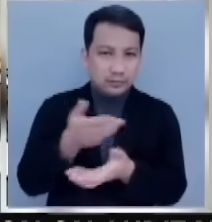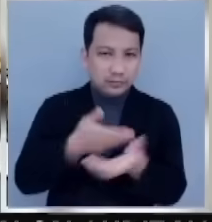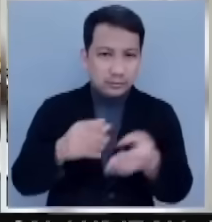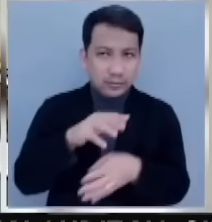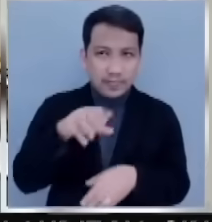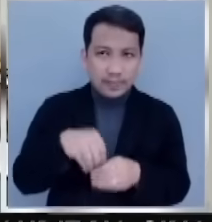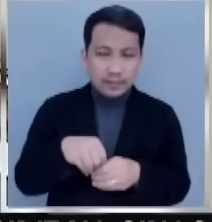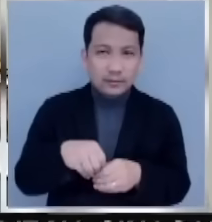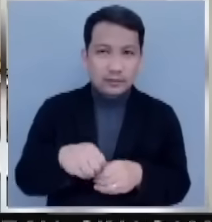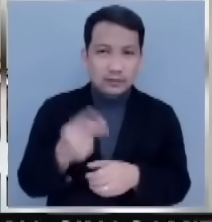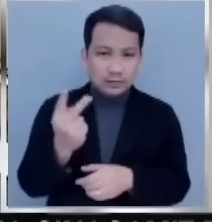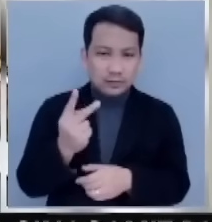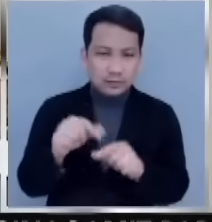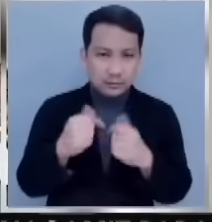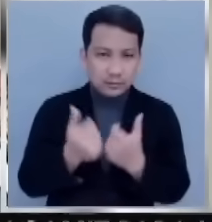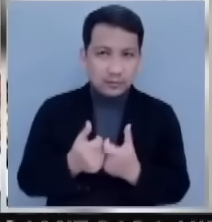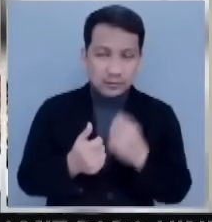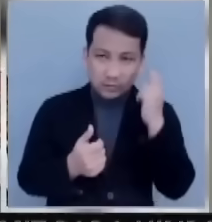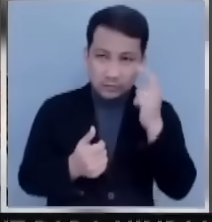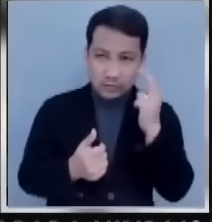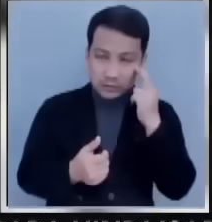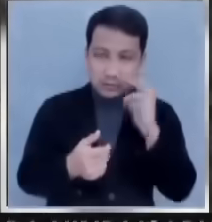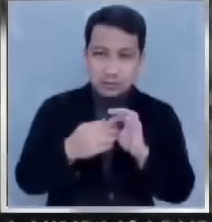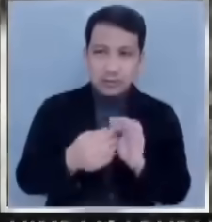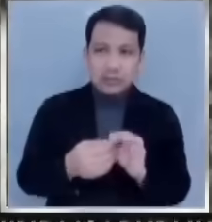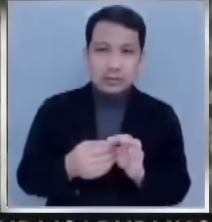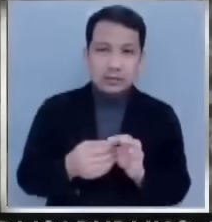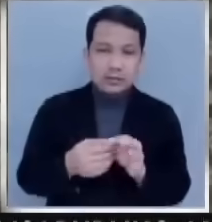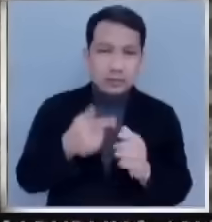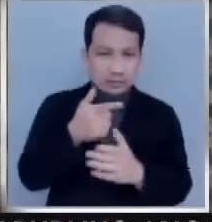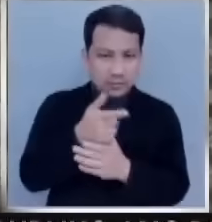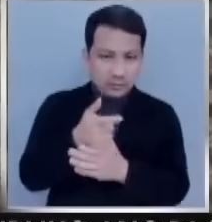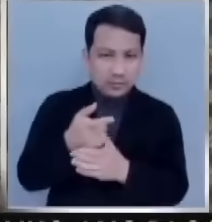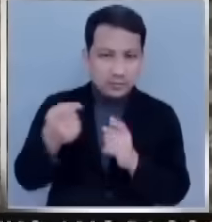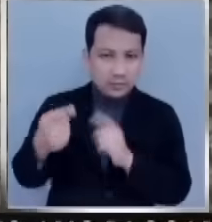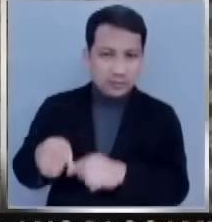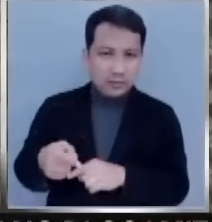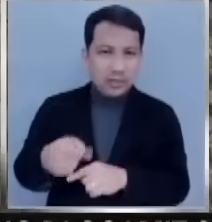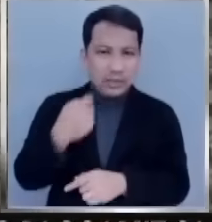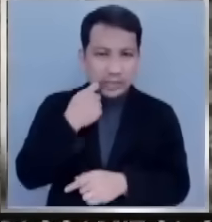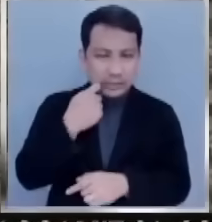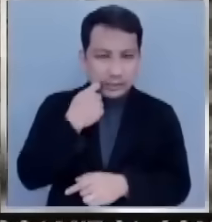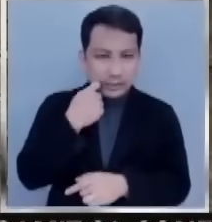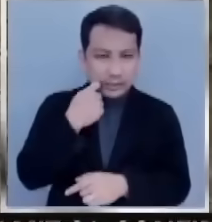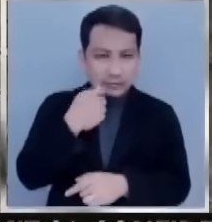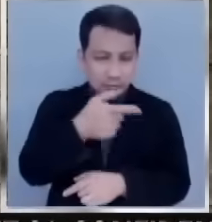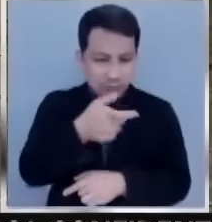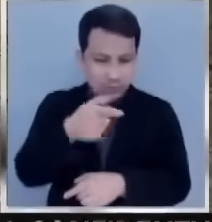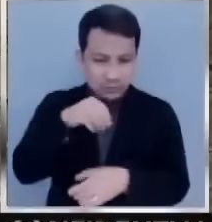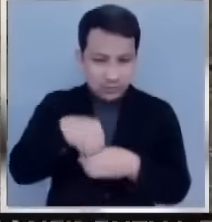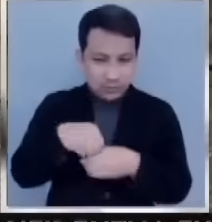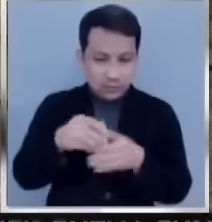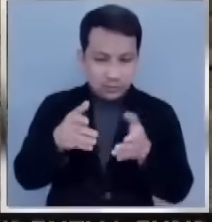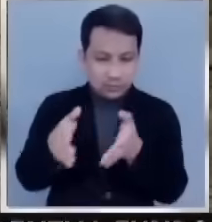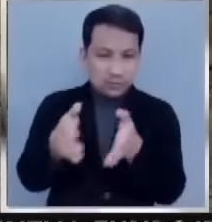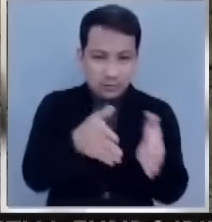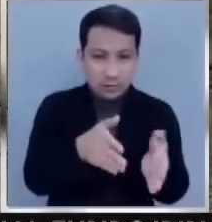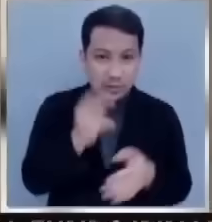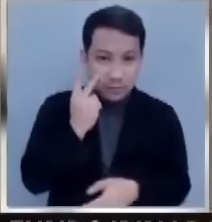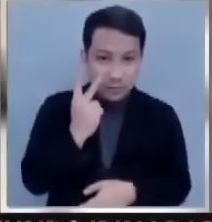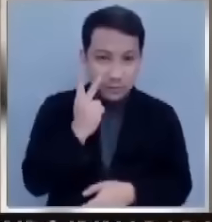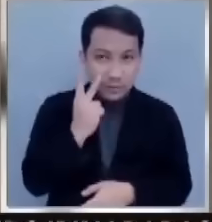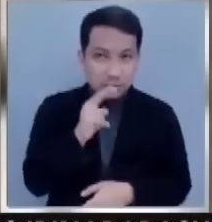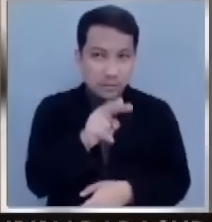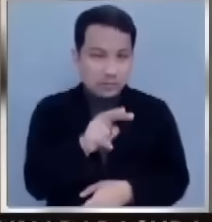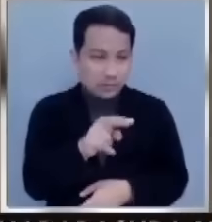parties that resulted to the shooting incident. Kanina bakas pa ang mga tama ng bala sa kalsada ng aming puntahan. Naroon